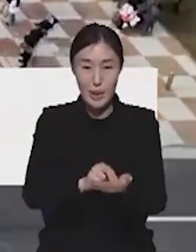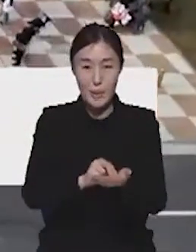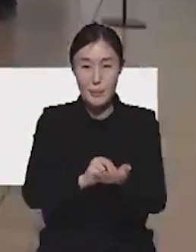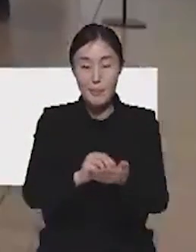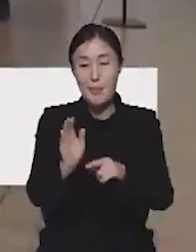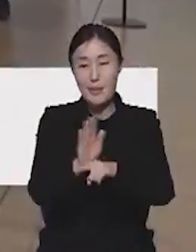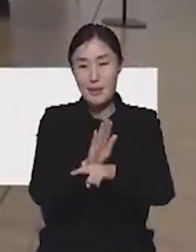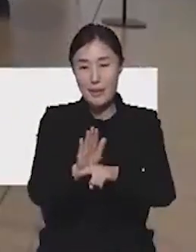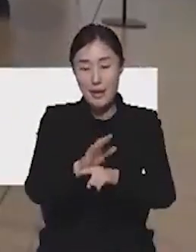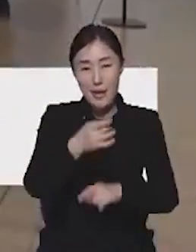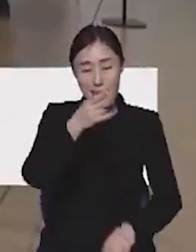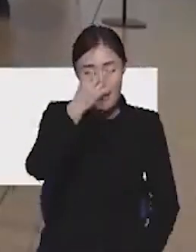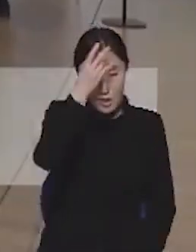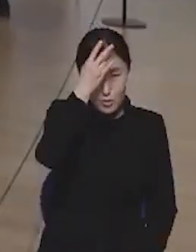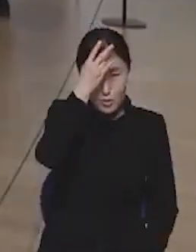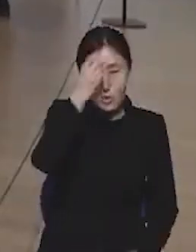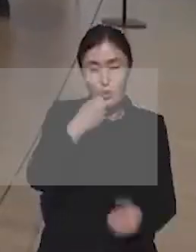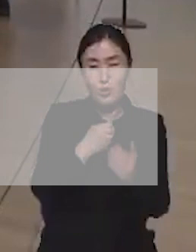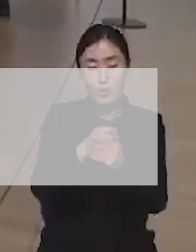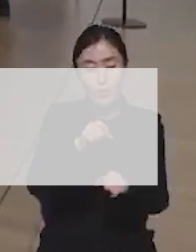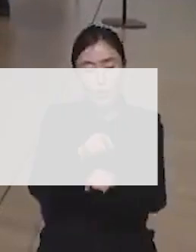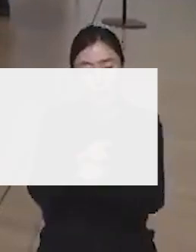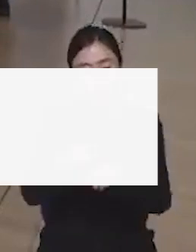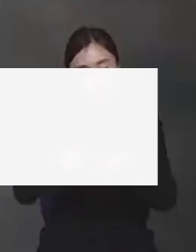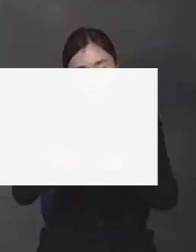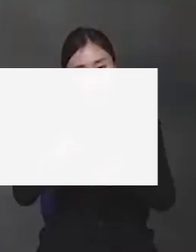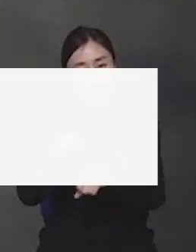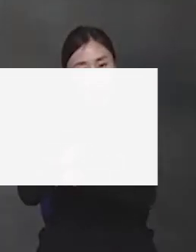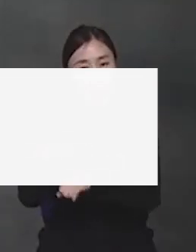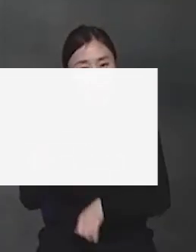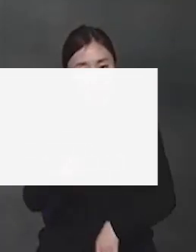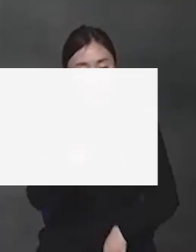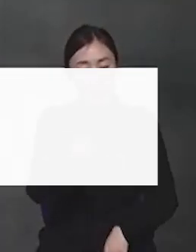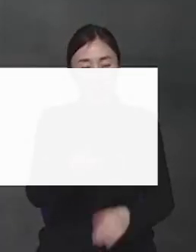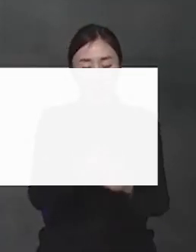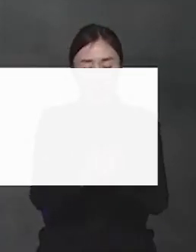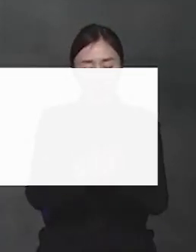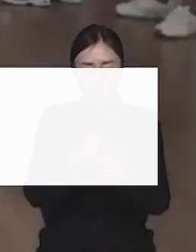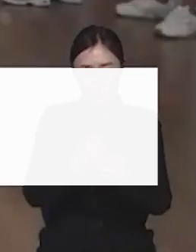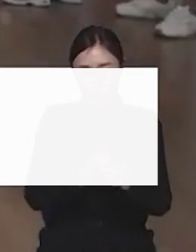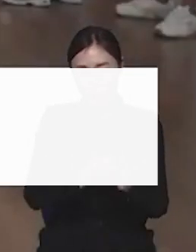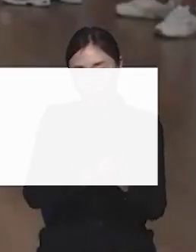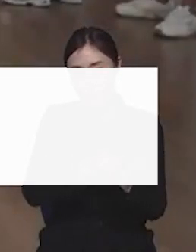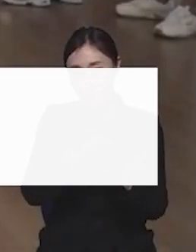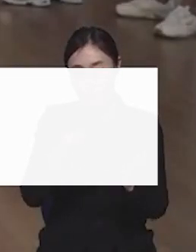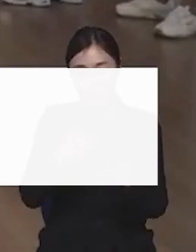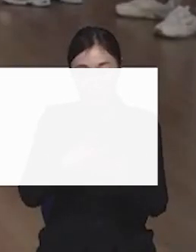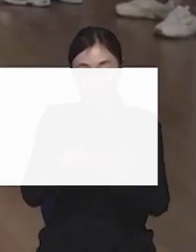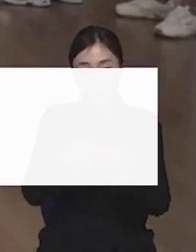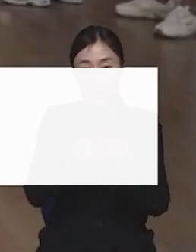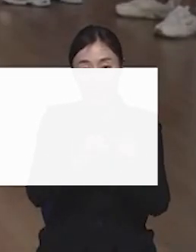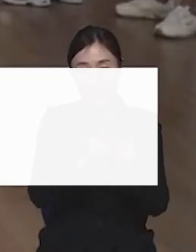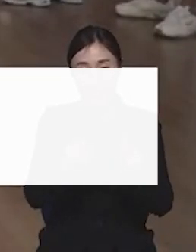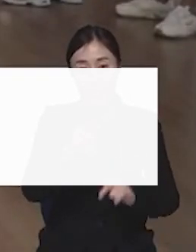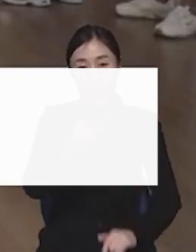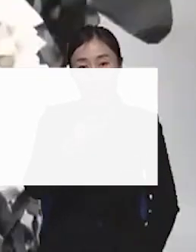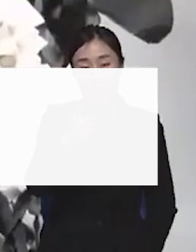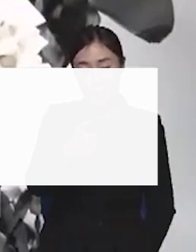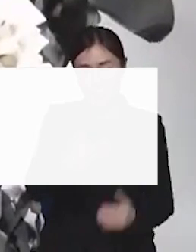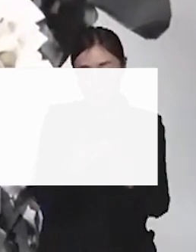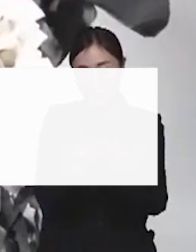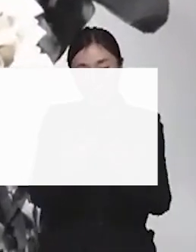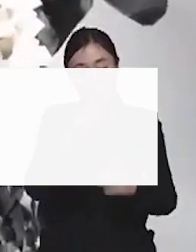예술성과 대중성을 동시에 잡았습니다. 국내외 유명 작가 190명이 350여 점의 수준 높은 작품을